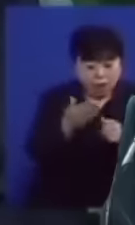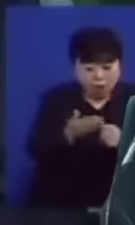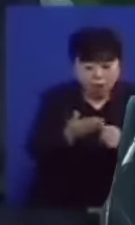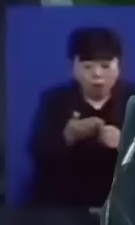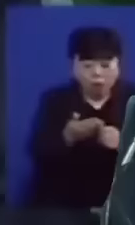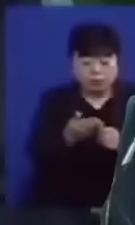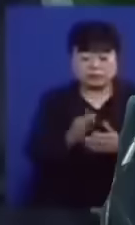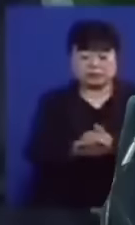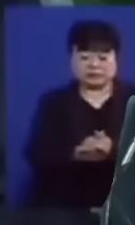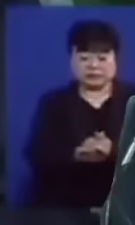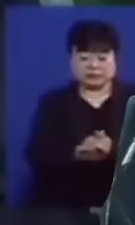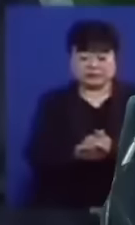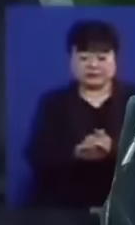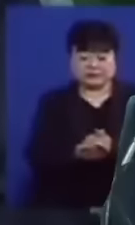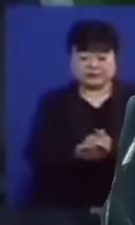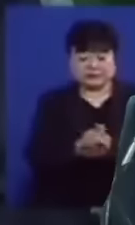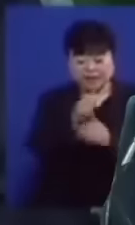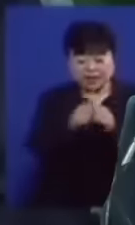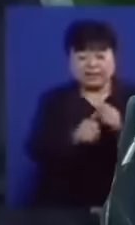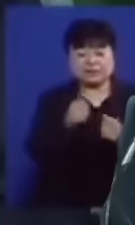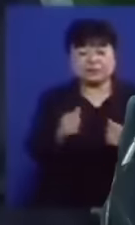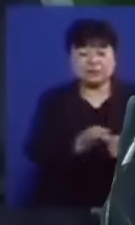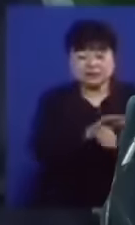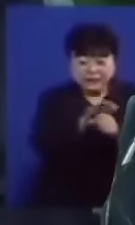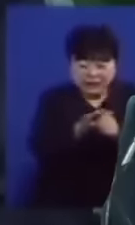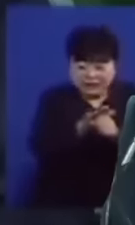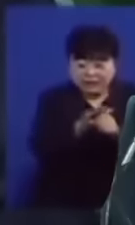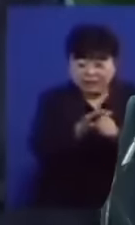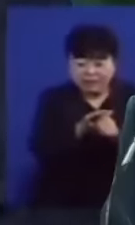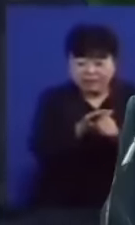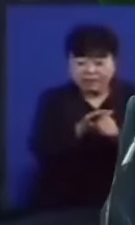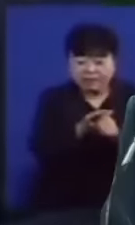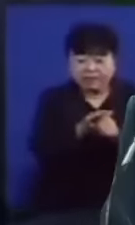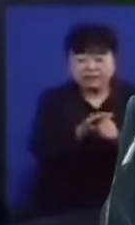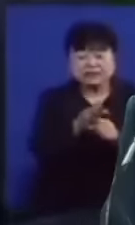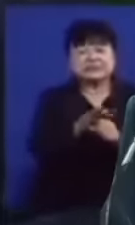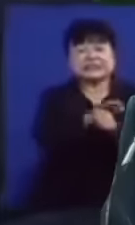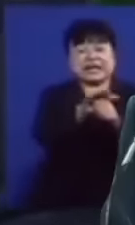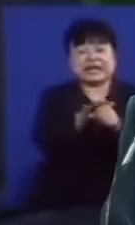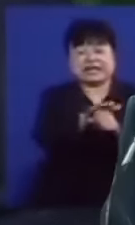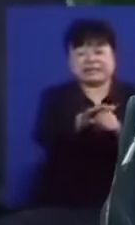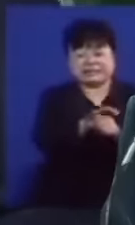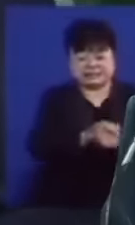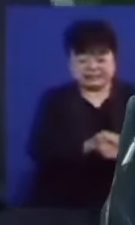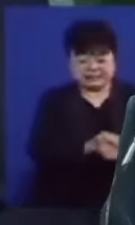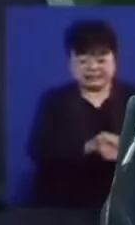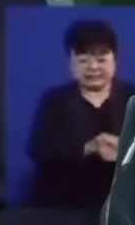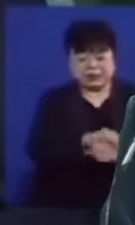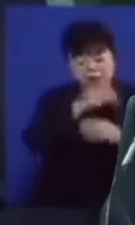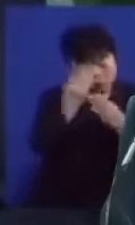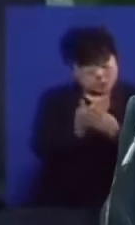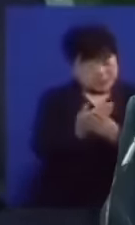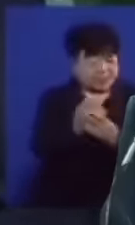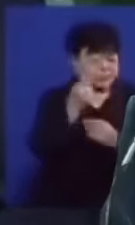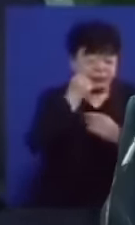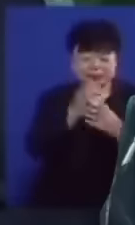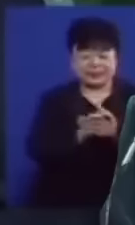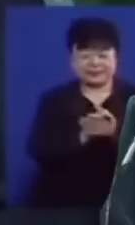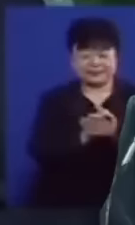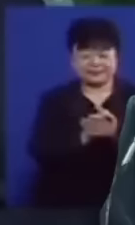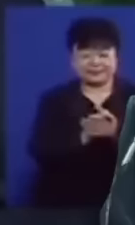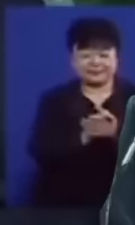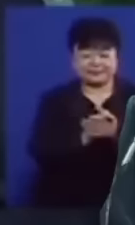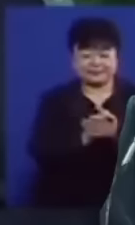그 부분에 하나님도 사랑한다. 그러면 그 사랑이 온전한 사랑이 되지 못하지